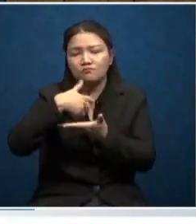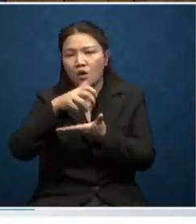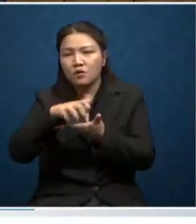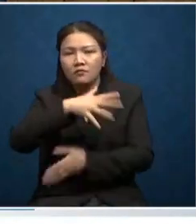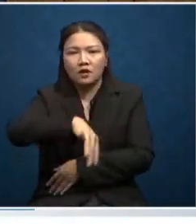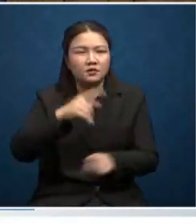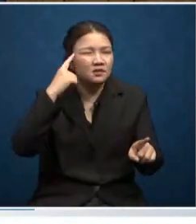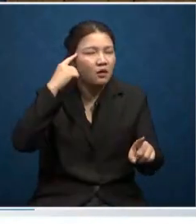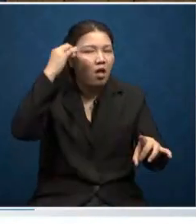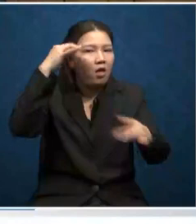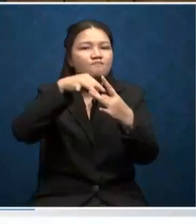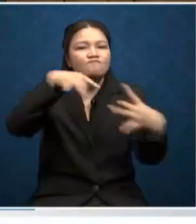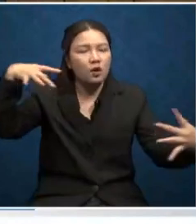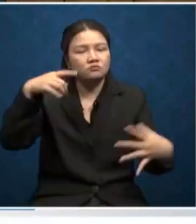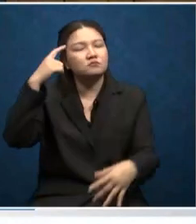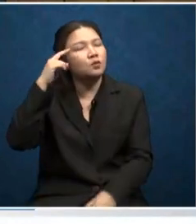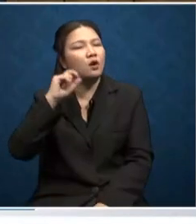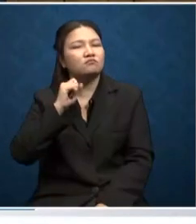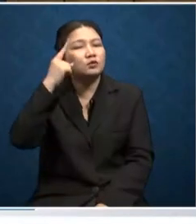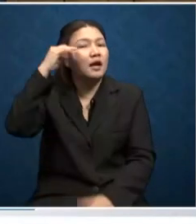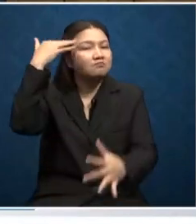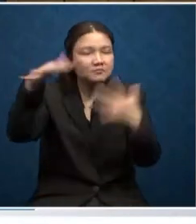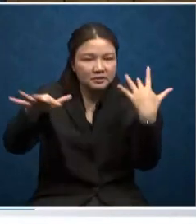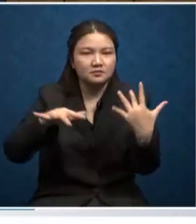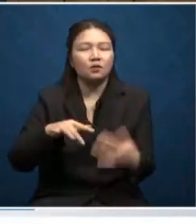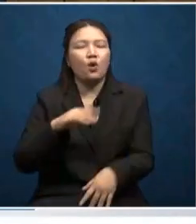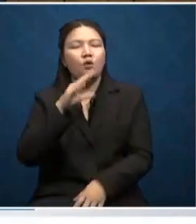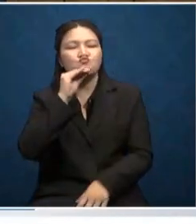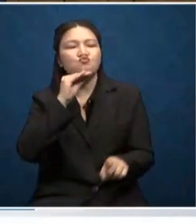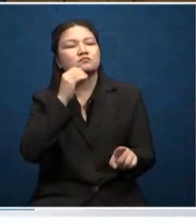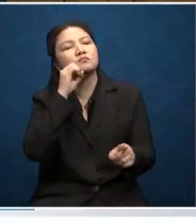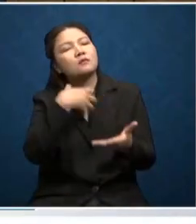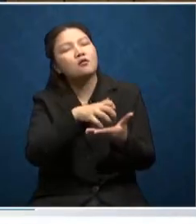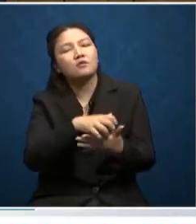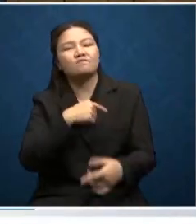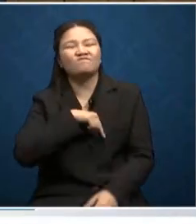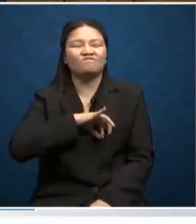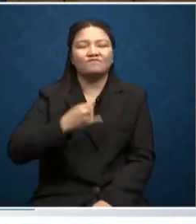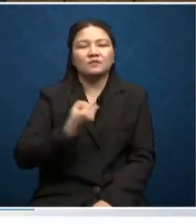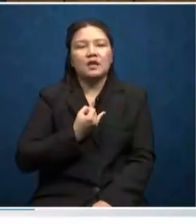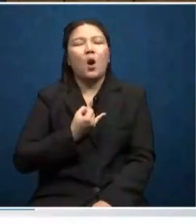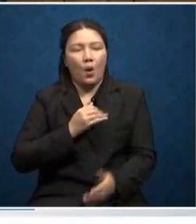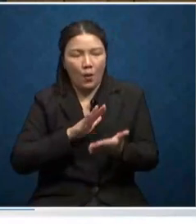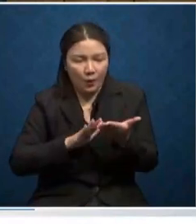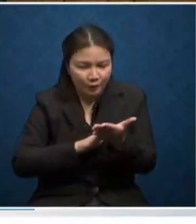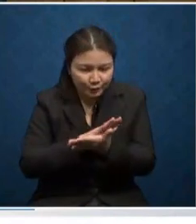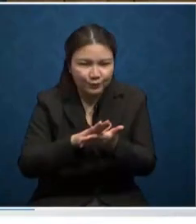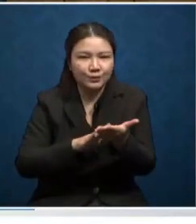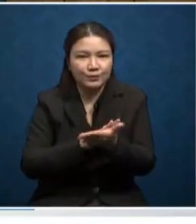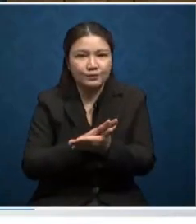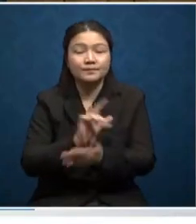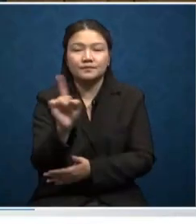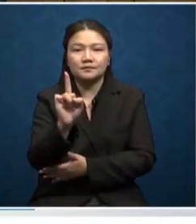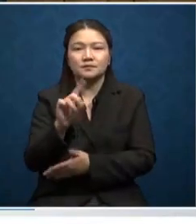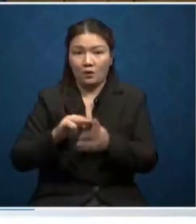ผิดหรือเกิดความไม่พอใจแต่ประการใดกระผมกราบขออภัยนะครับเกือบจะขอยืนยันได้ว่า